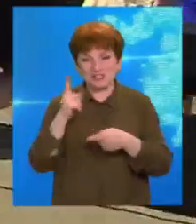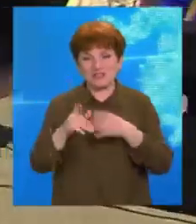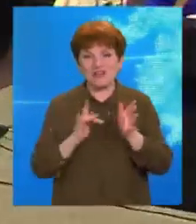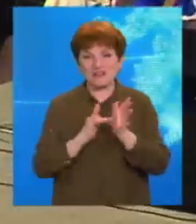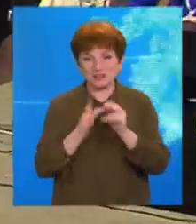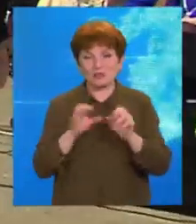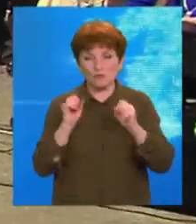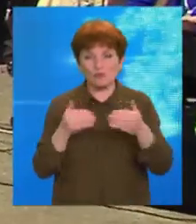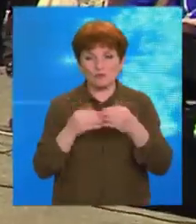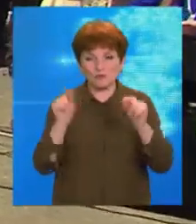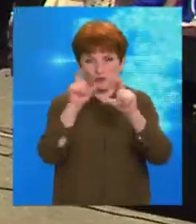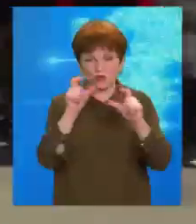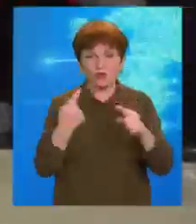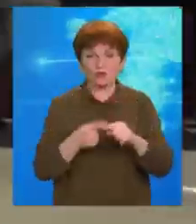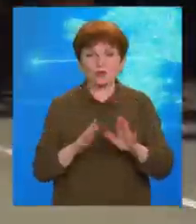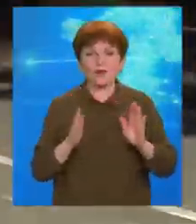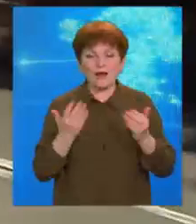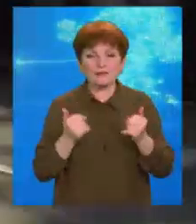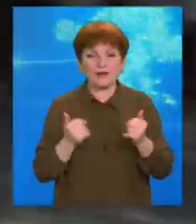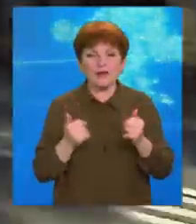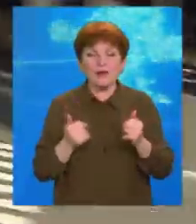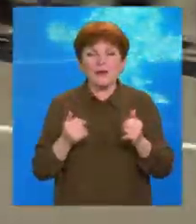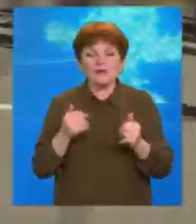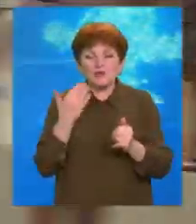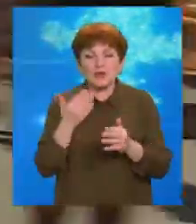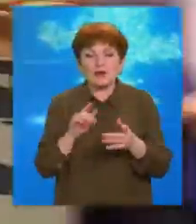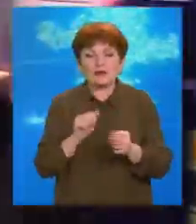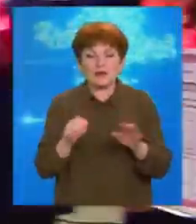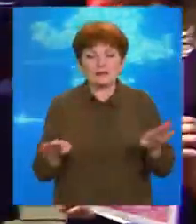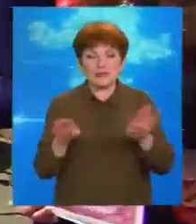выпускной могут родители учеников, но только когда эпид-обстановка станет лучше и откроются кафе и ресторан.